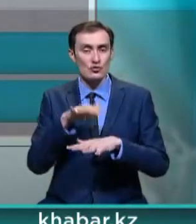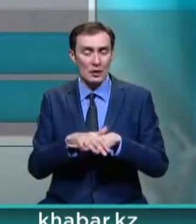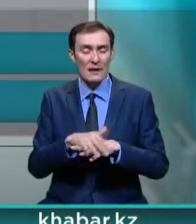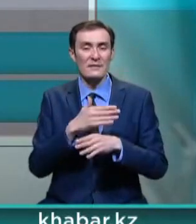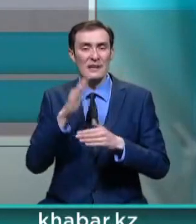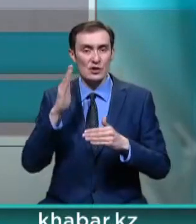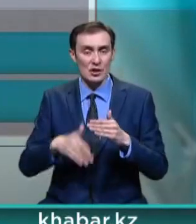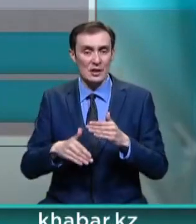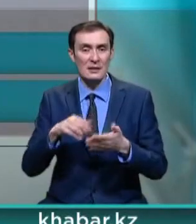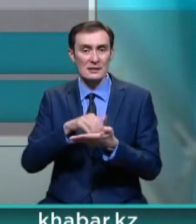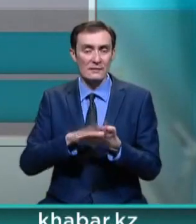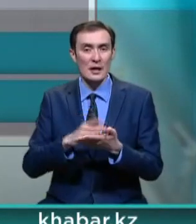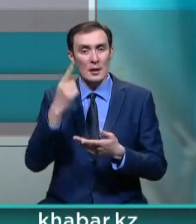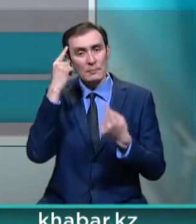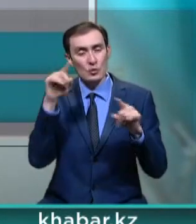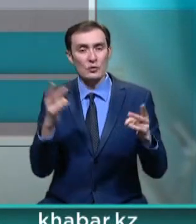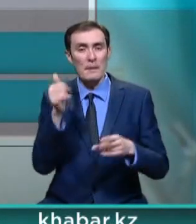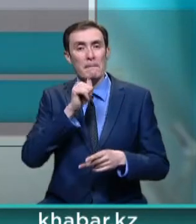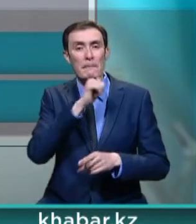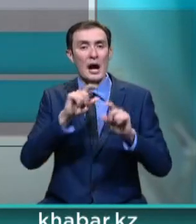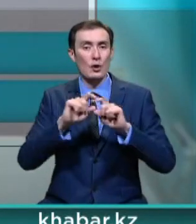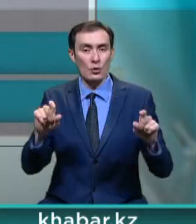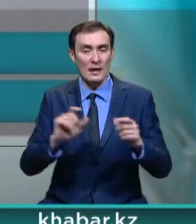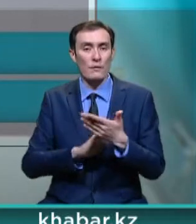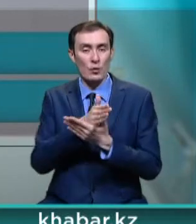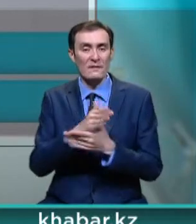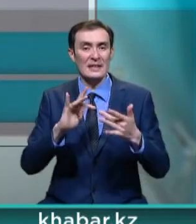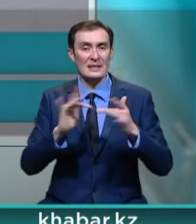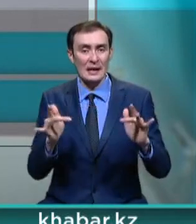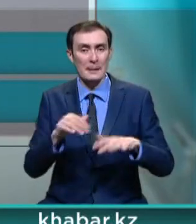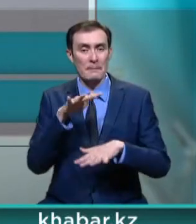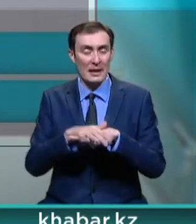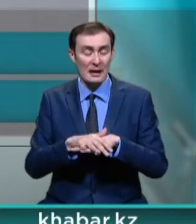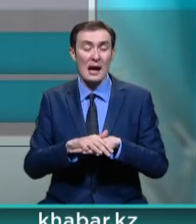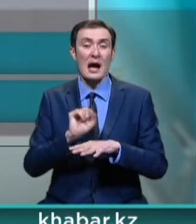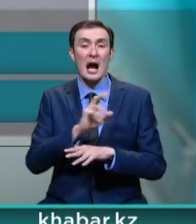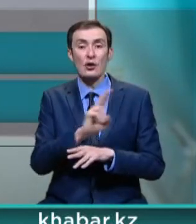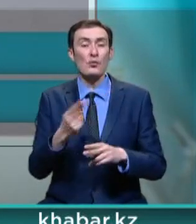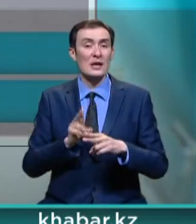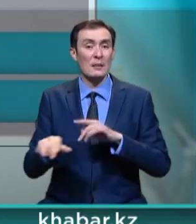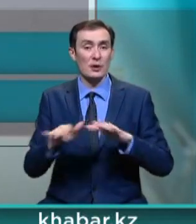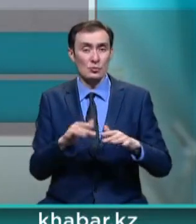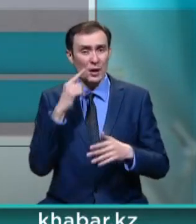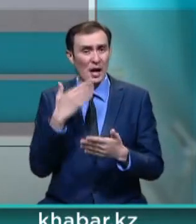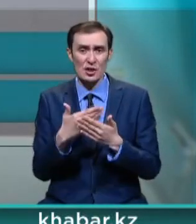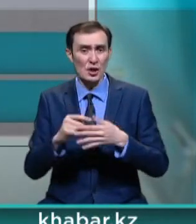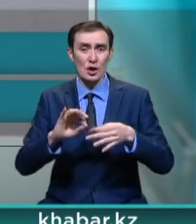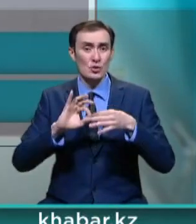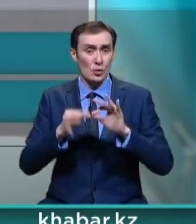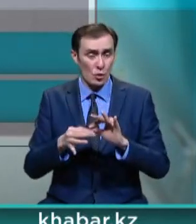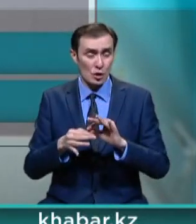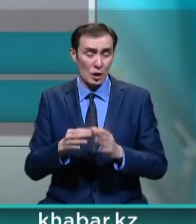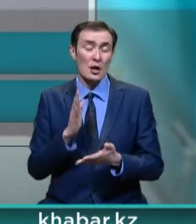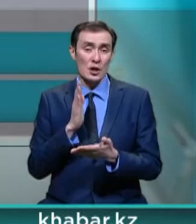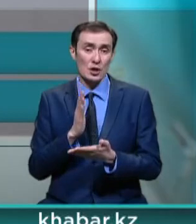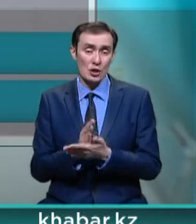завершении регистрации придумайте надежный пароль для входа в интернет-банкинг. А для тех, кому вся эта процедура покажется сложной,